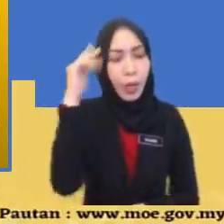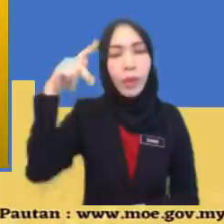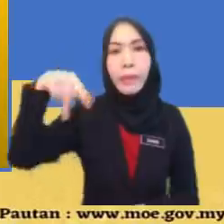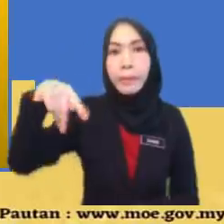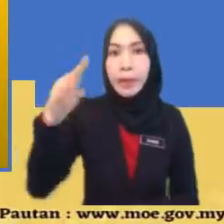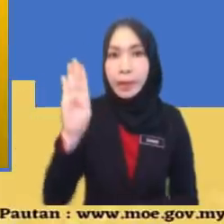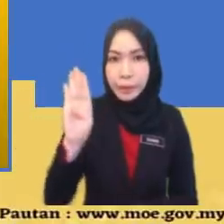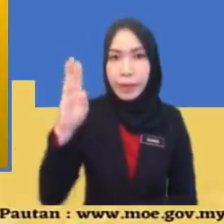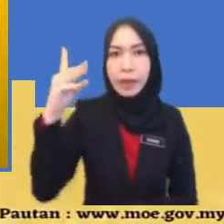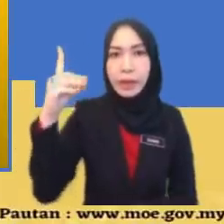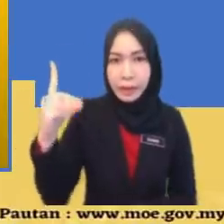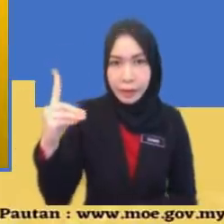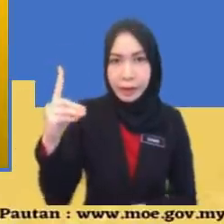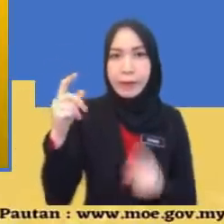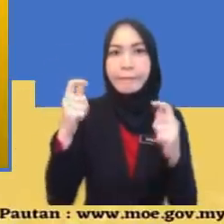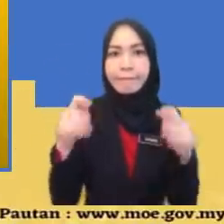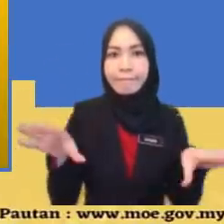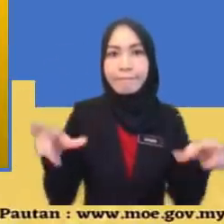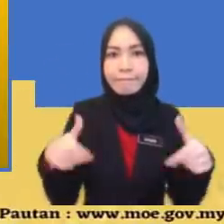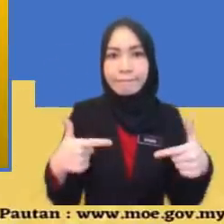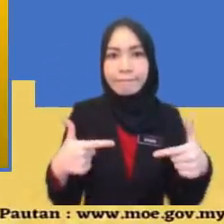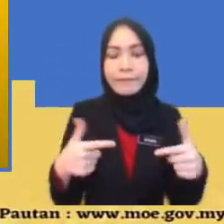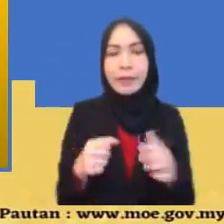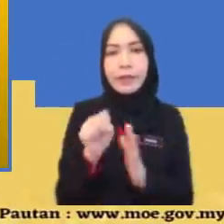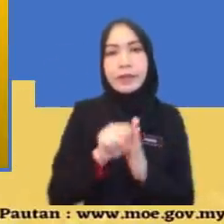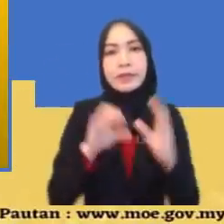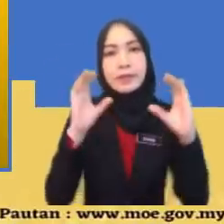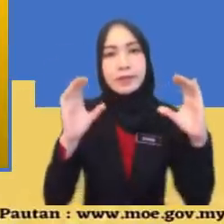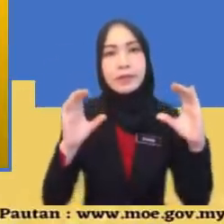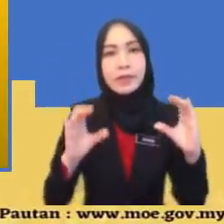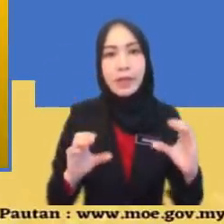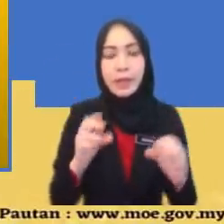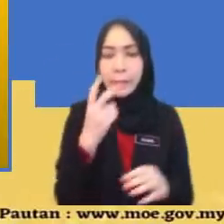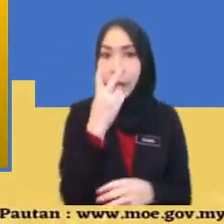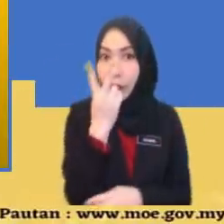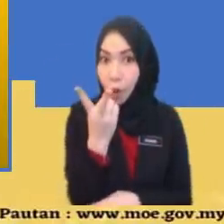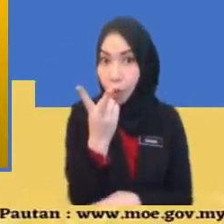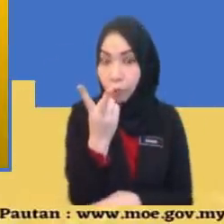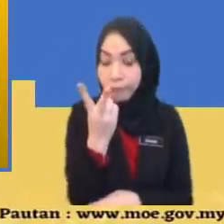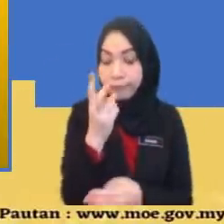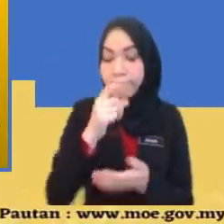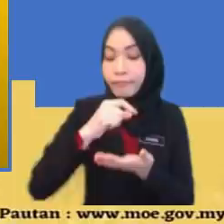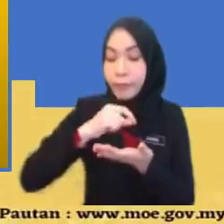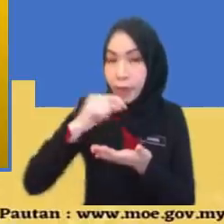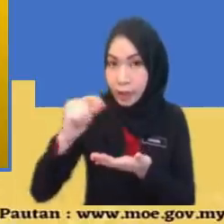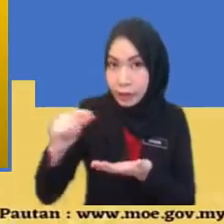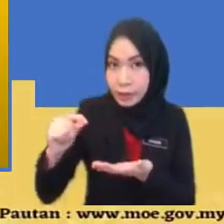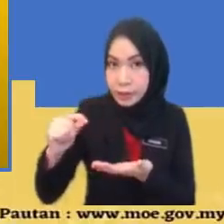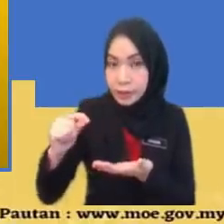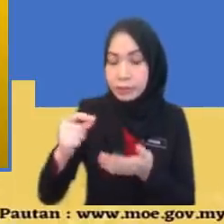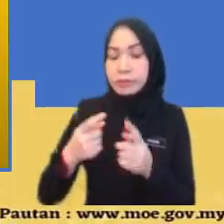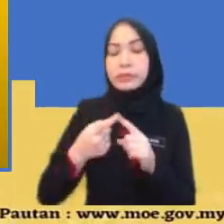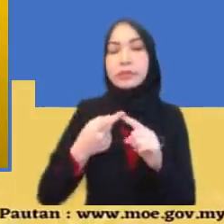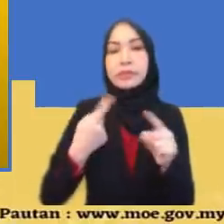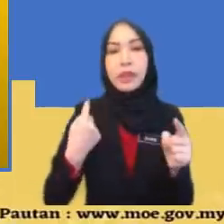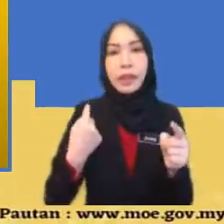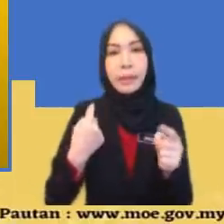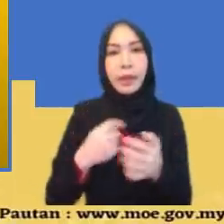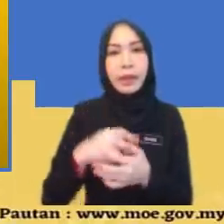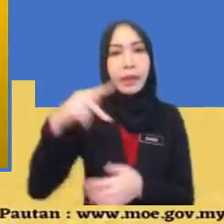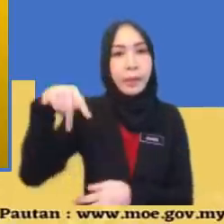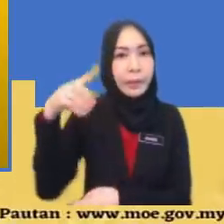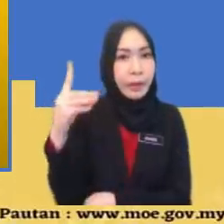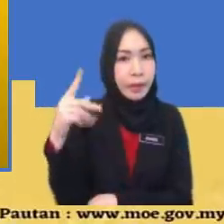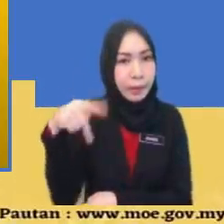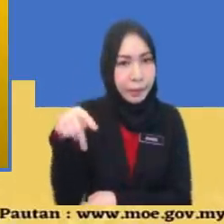ini dilaksanakan sama ada secara pemerhatian penulisan atau desain melalui media PDP atau pdp-aal yang